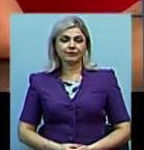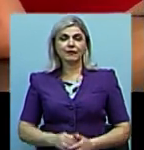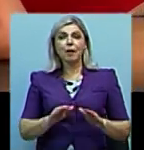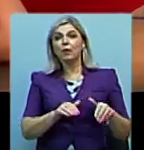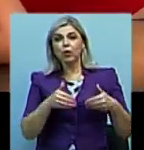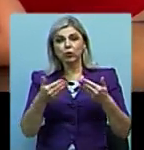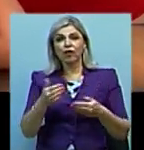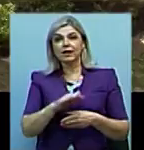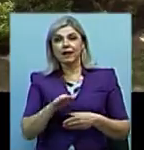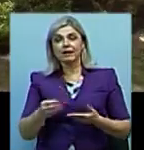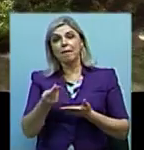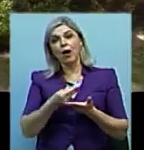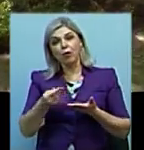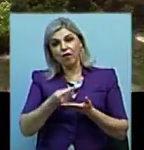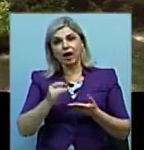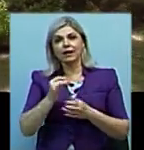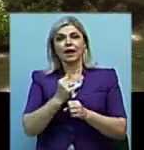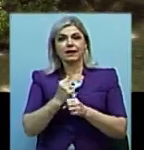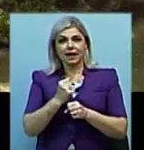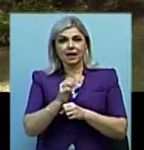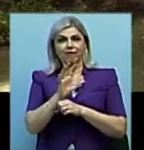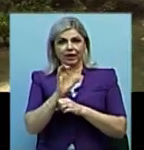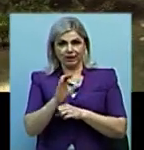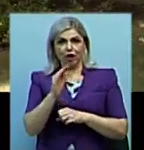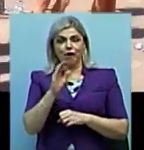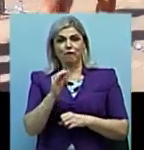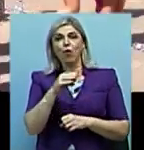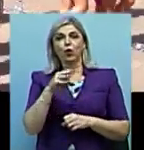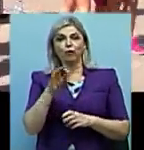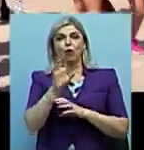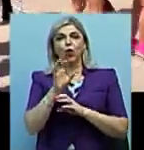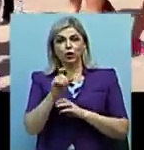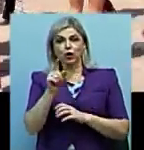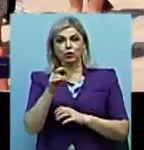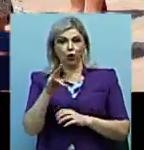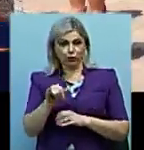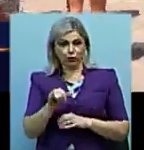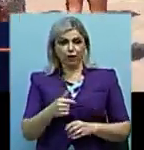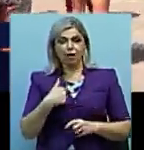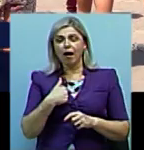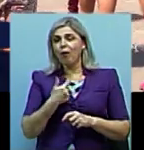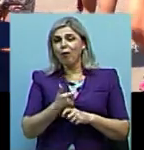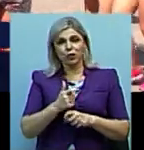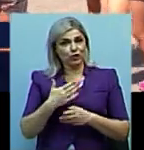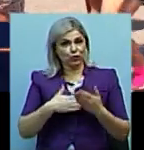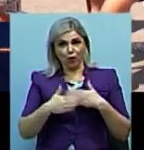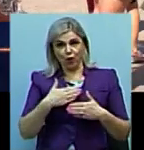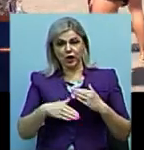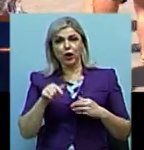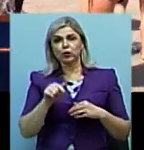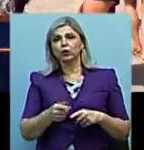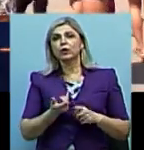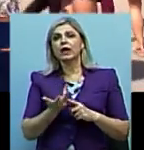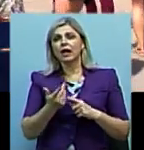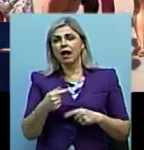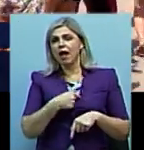Пропонували дітям малювати та зробити світлуну у фотозоні. Я дуже задоволена, тому що... Я дуже задоволена. Тут